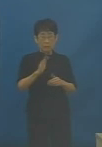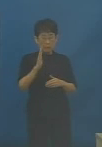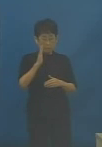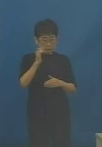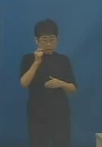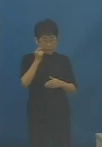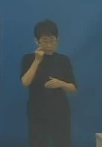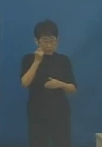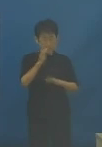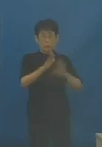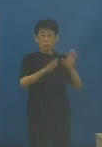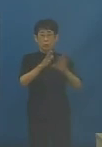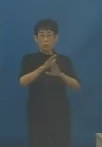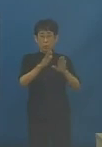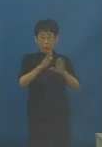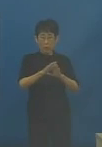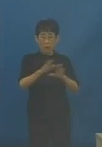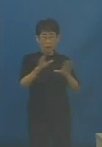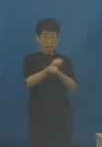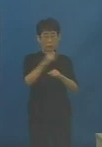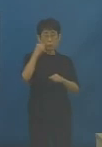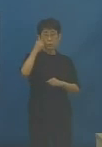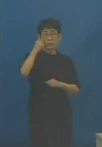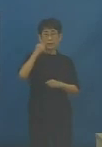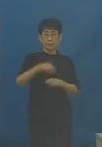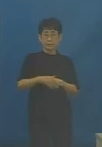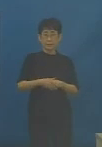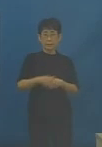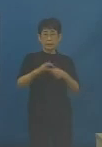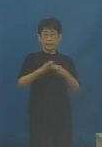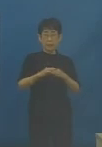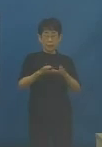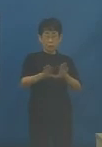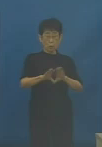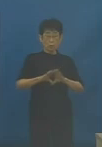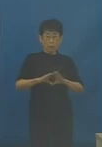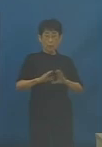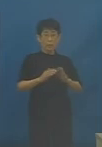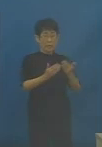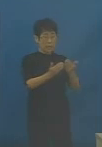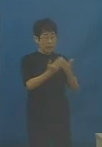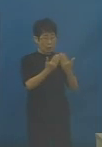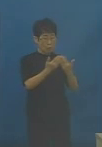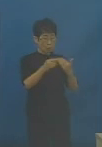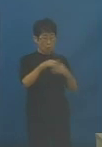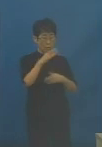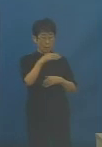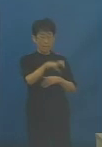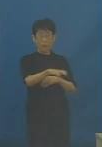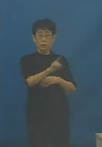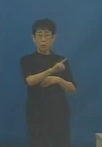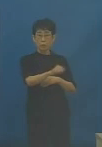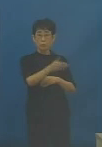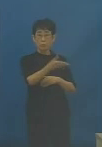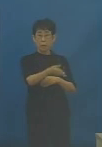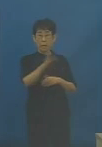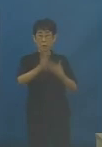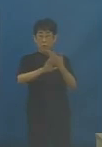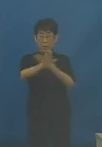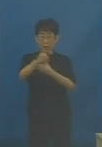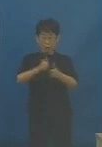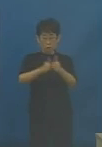という状況でありまして、それを受けて、それぞれ学校現場の方でどう対応されるか、特にこれから運動会